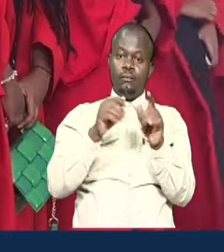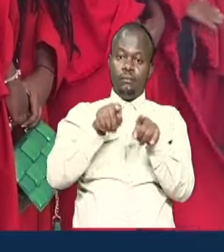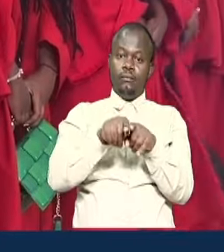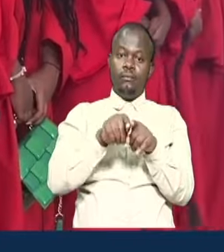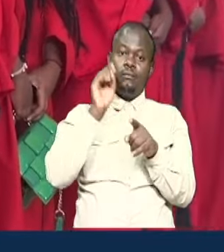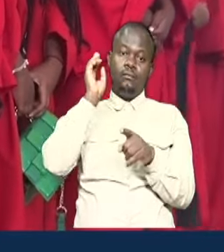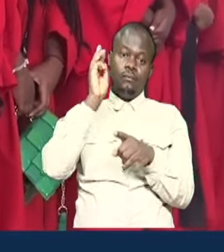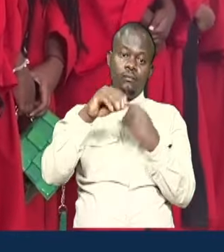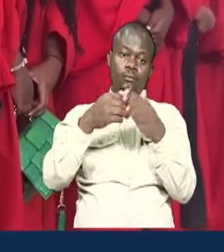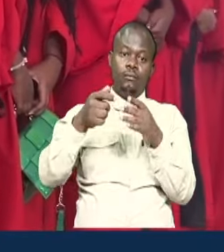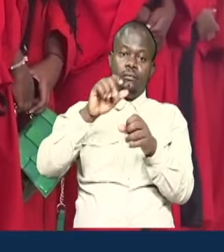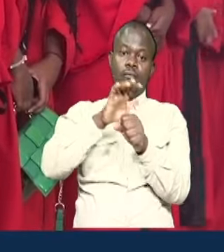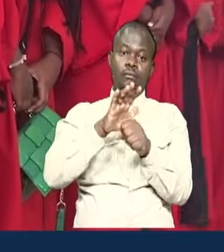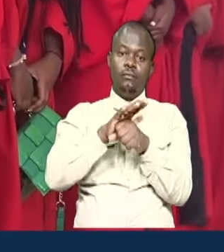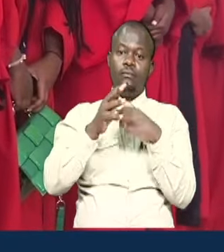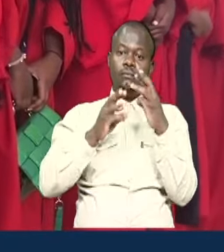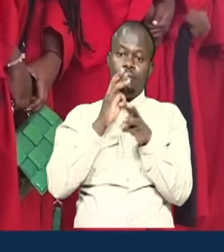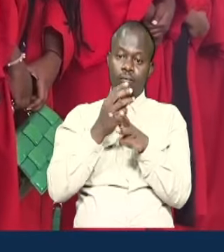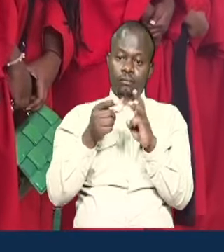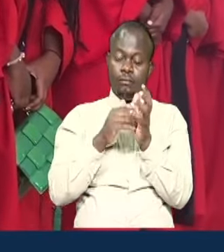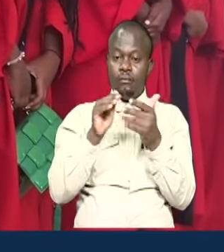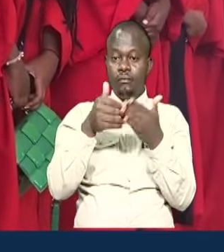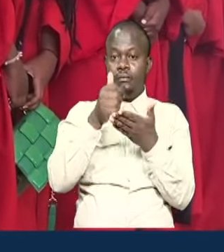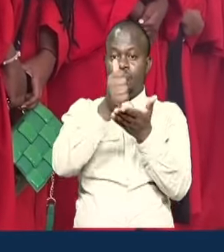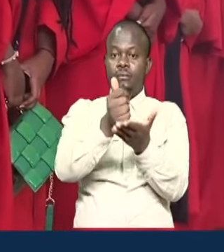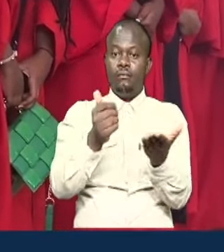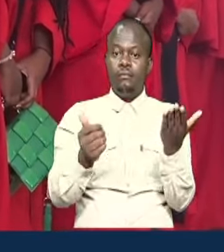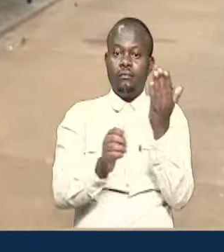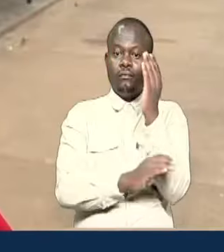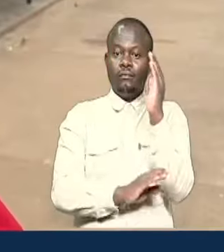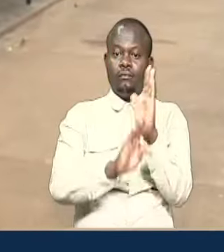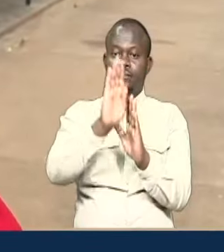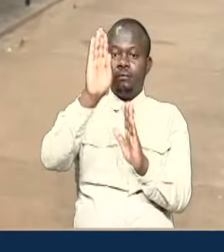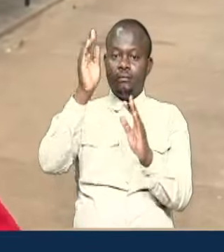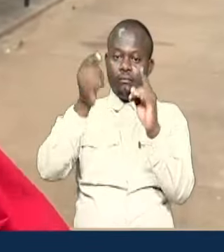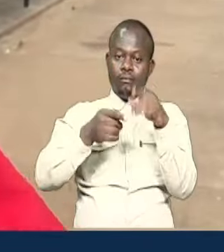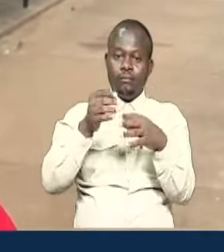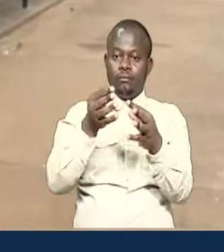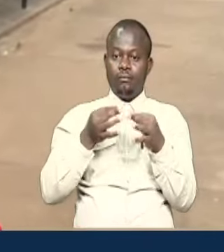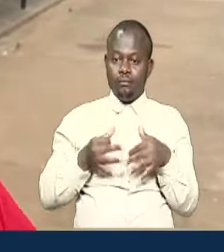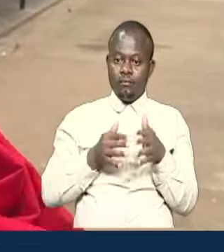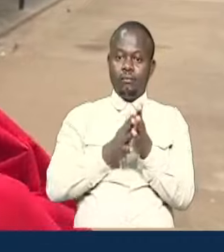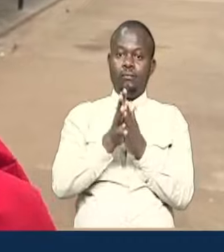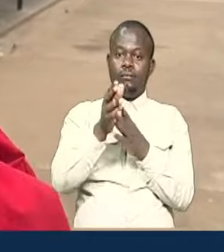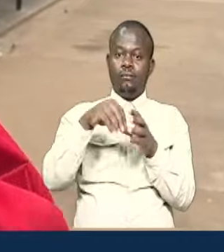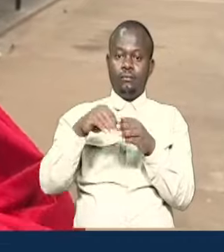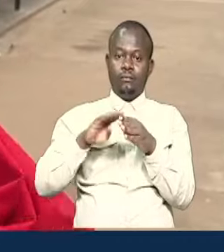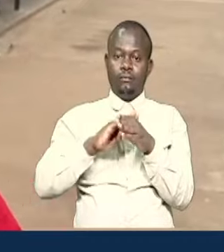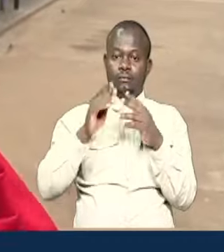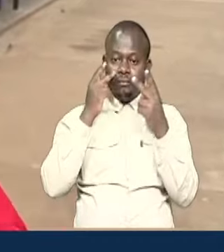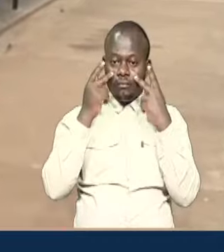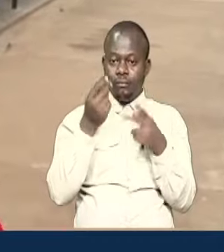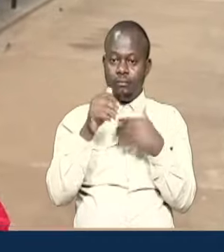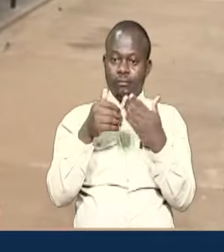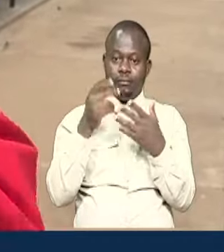birafata intambwe cyane mu isi, kandi urabona ko bifasha igihugu gutera imbere, kuzana imari, gushora muri business, kubona